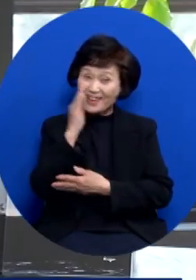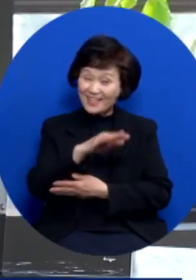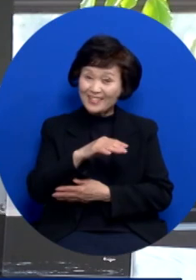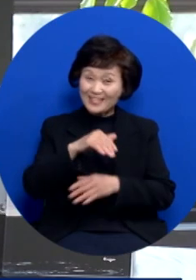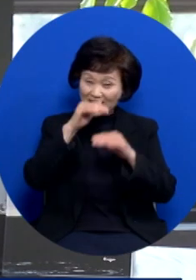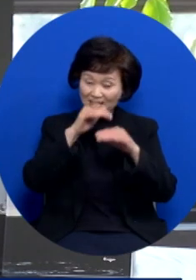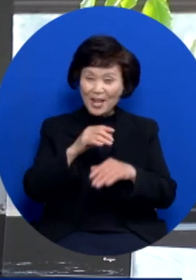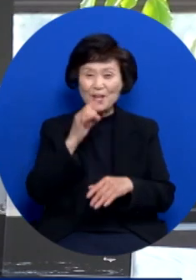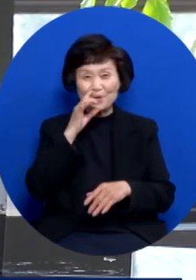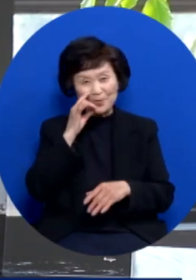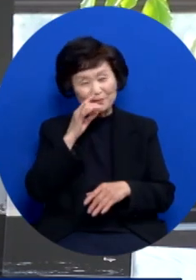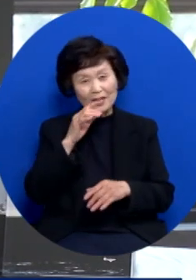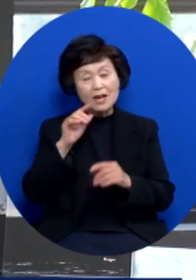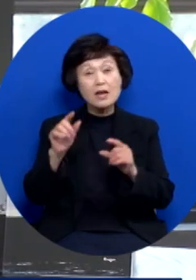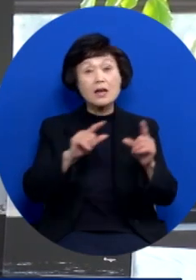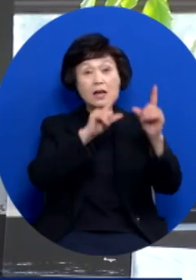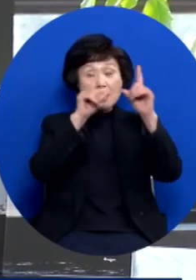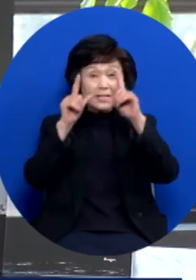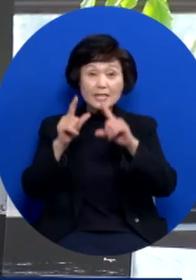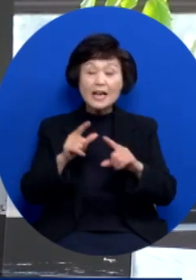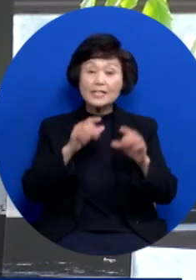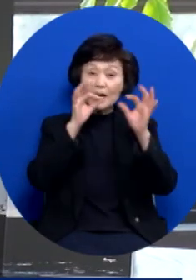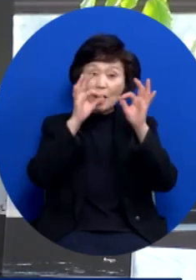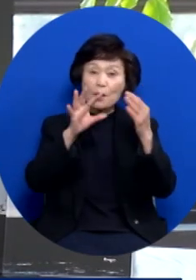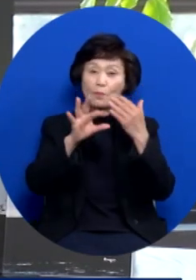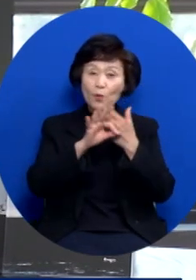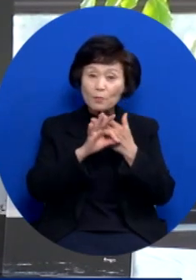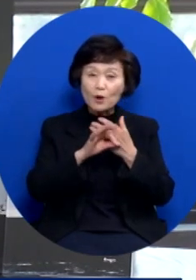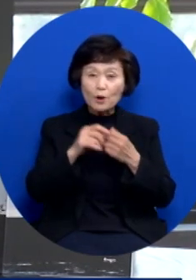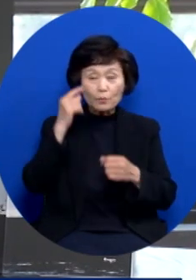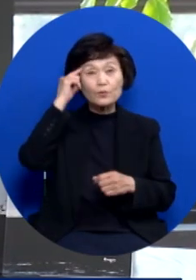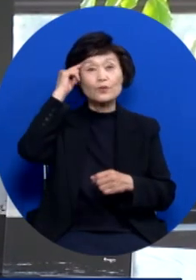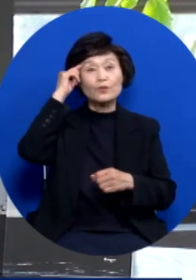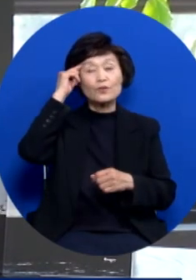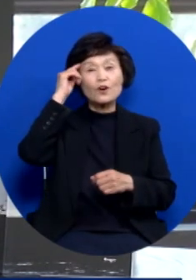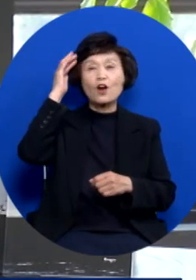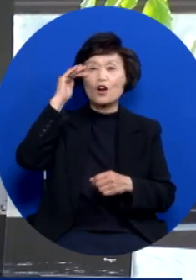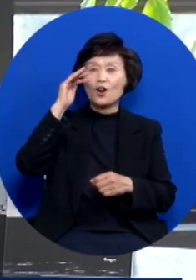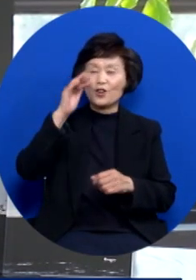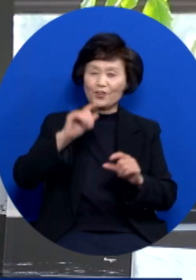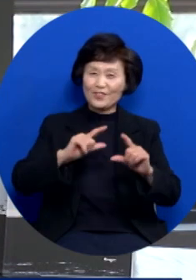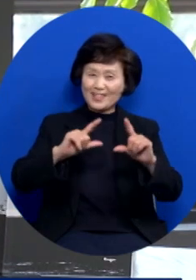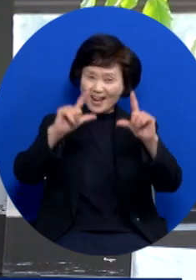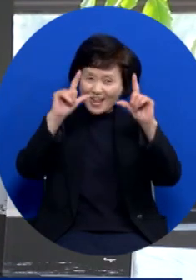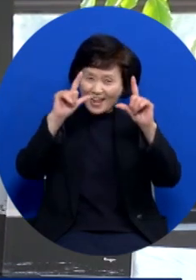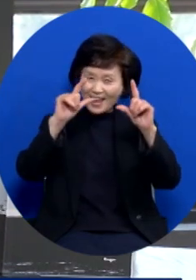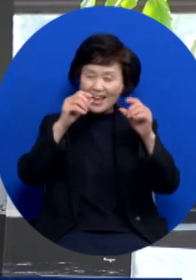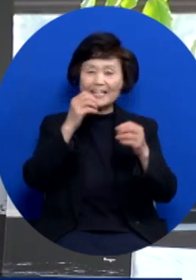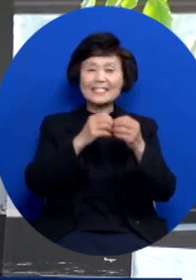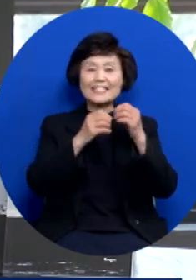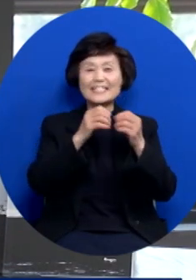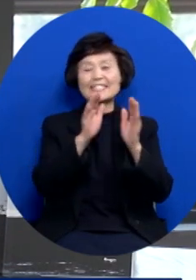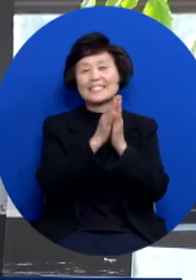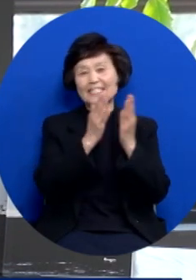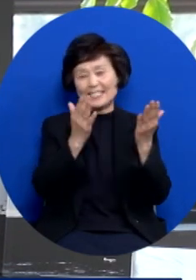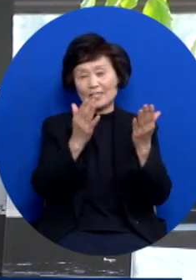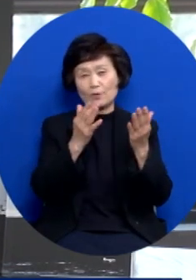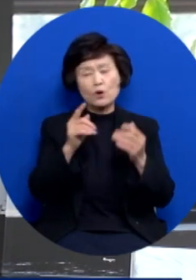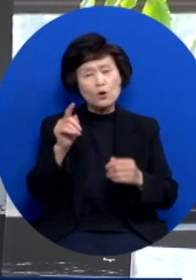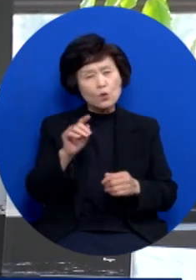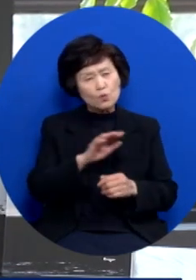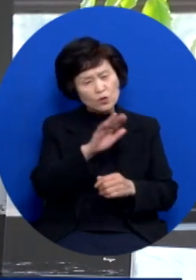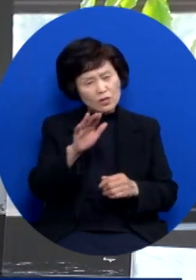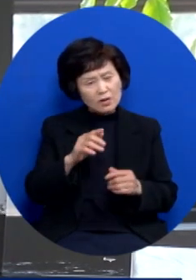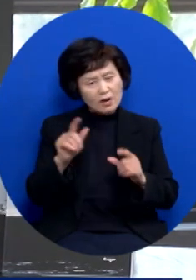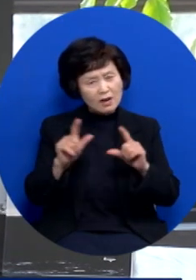그리운 날에라는 사진이 있는 시집입니다. 우리가 어느 만큼 삶을 살아가다 보면